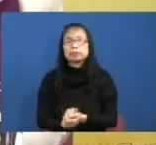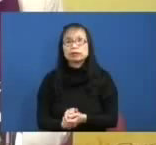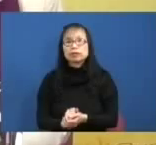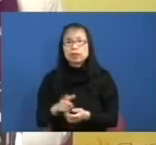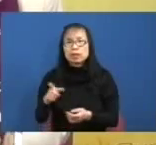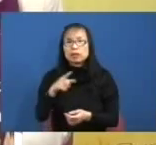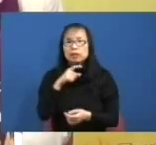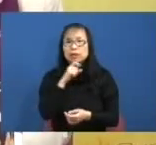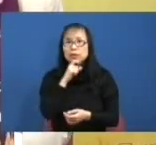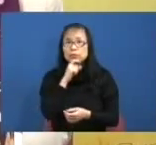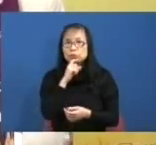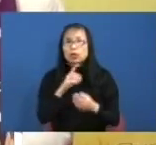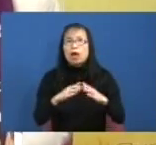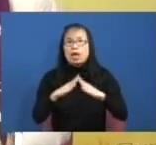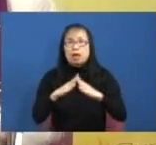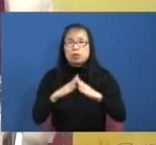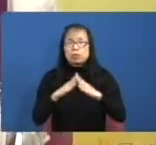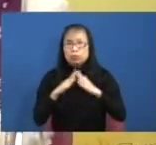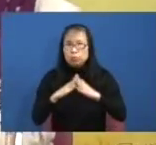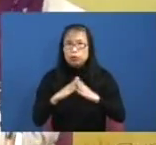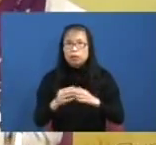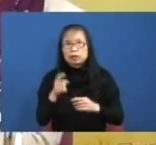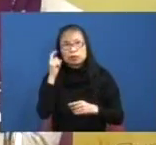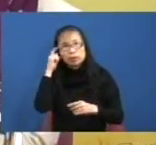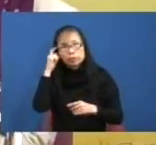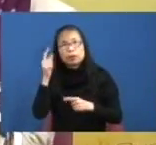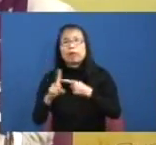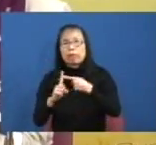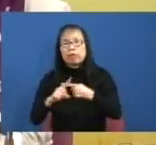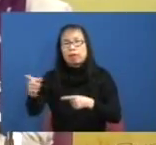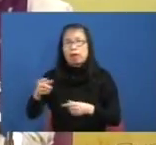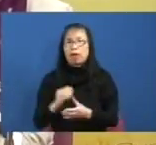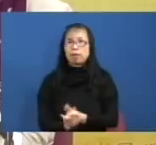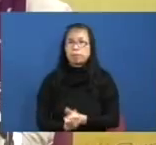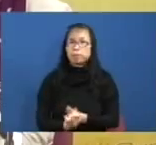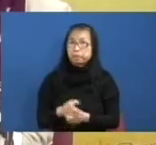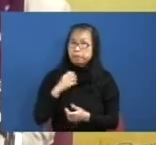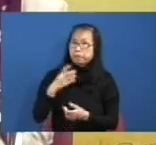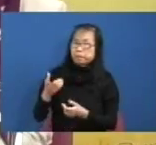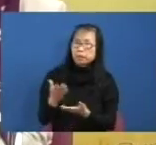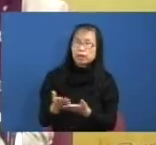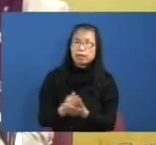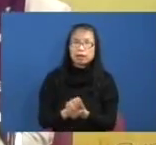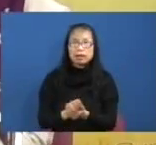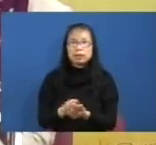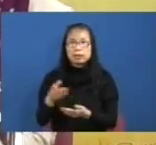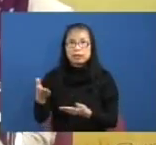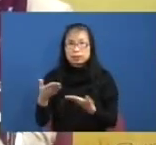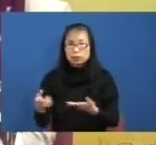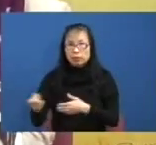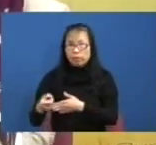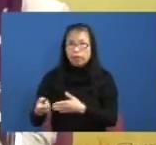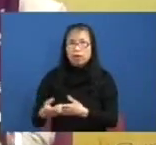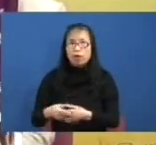即係居安思危啦。咁呢方面，家和兄即係我覺得 有呢啲咁嘅呢排就有